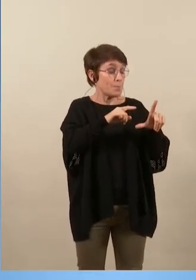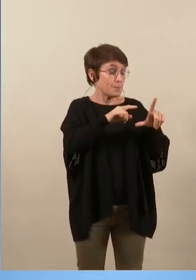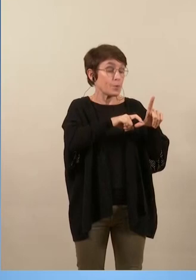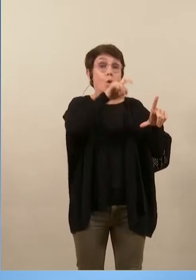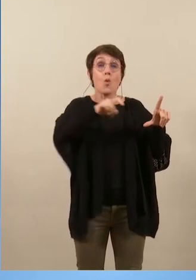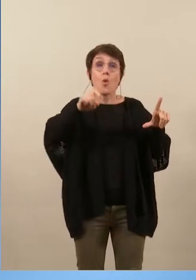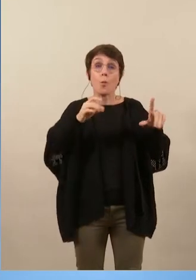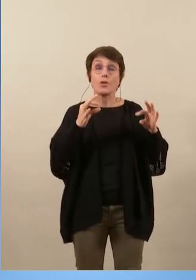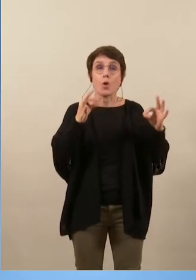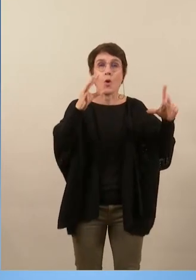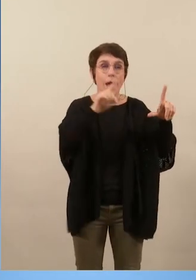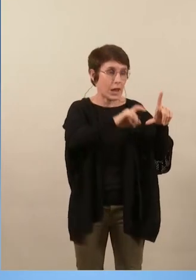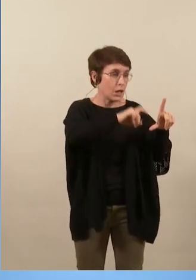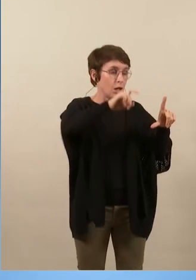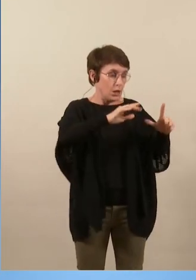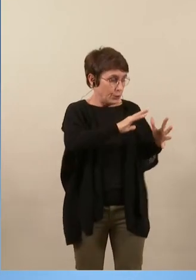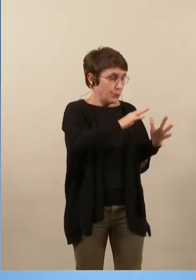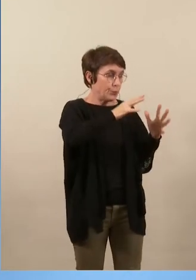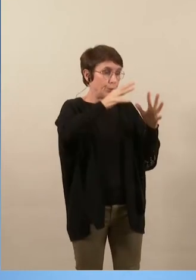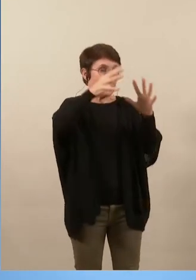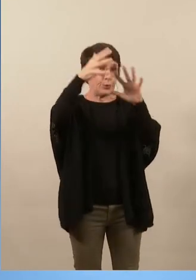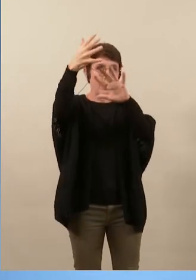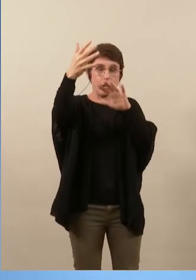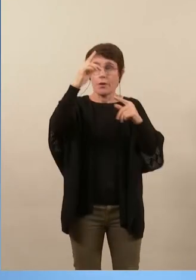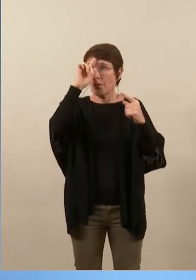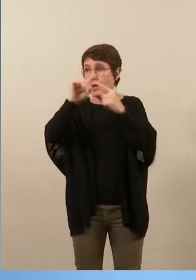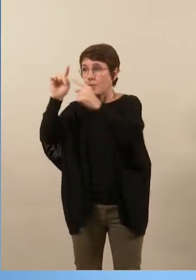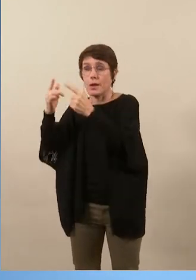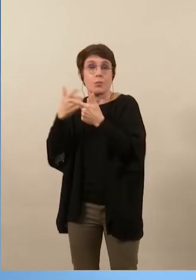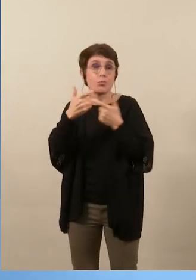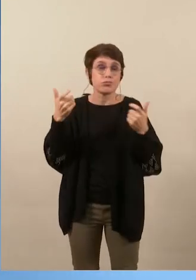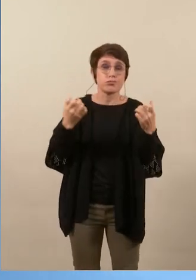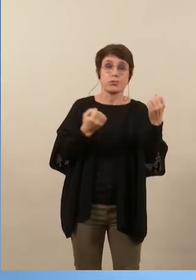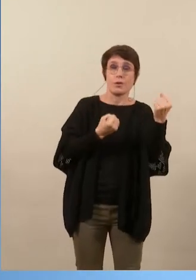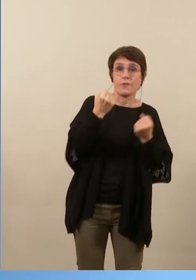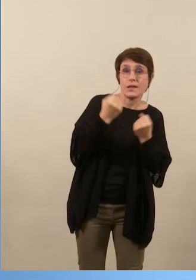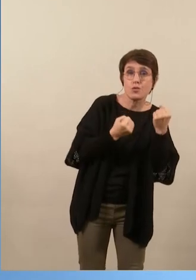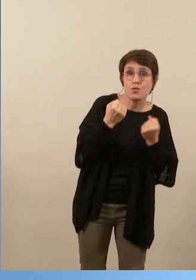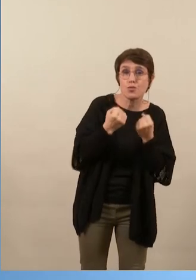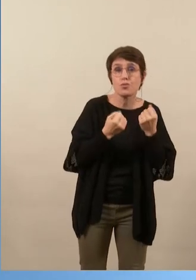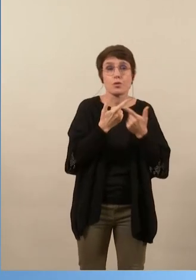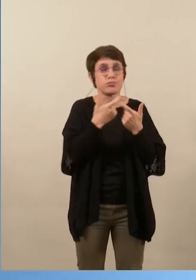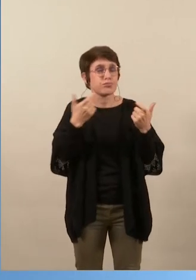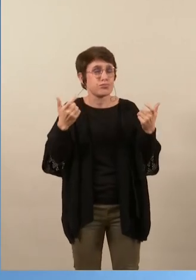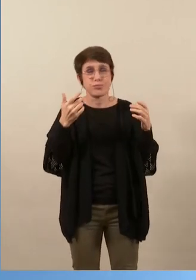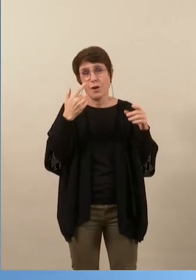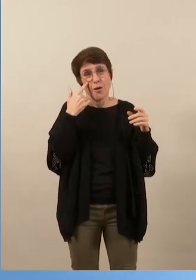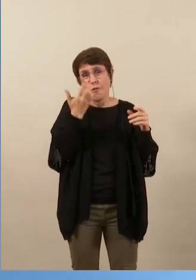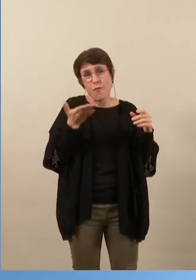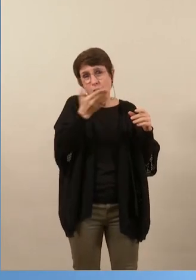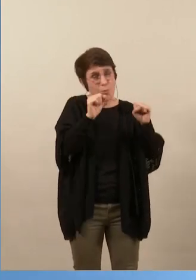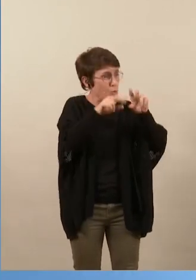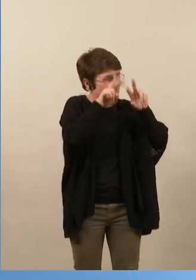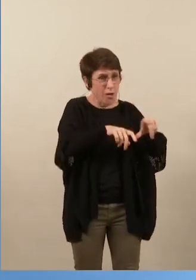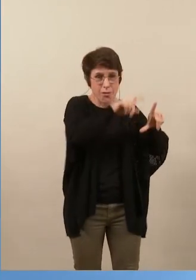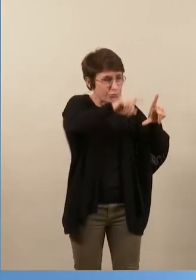l'évolution euh sur certains sujets que ce soit sur euh sur les sur les véhicules que ce soit enfin il y il y a plusieurs choses que vous trouverez bien dans ce dans ce